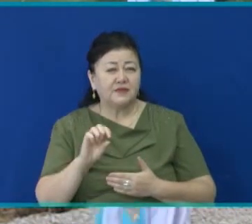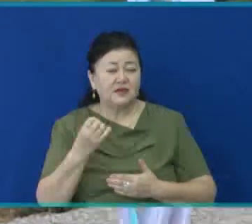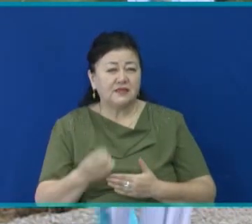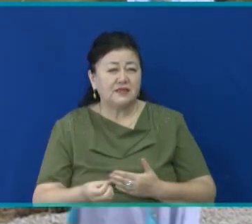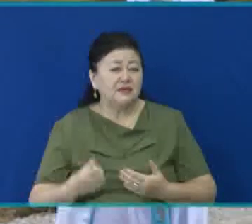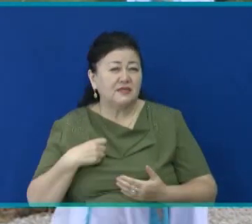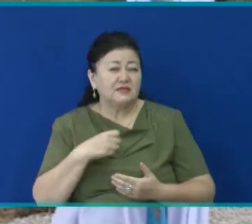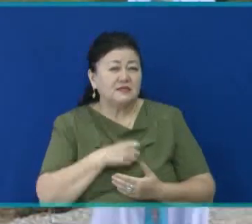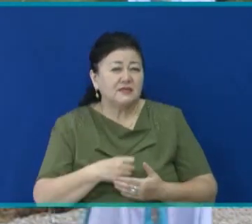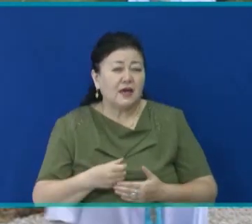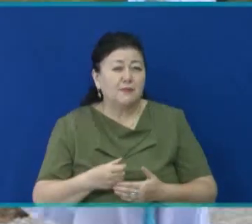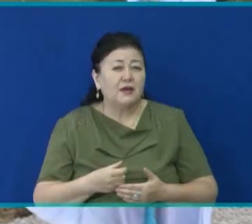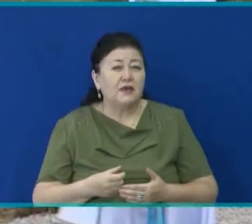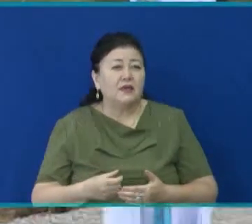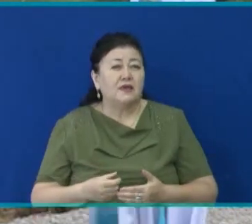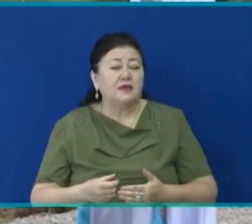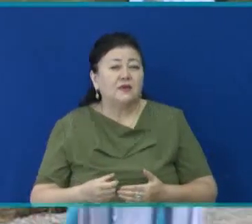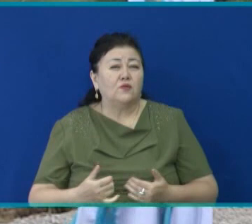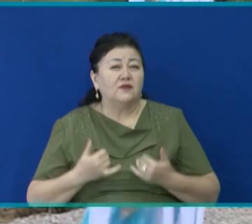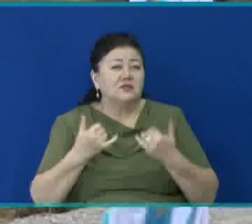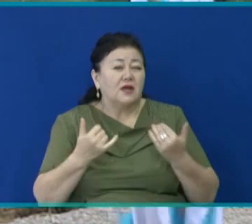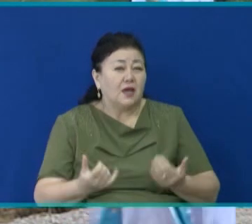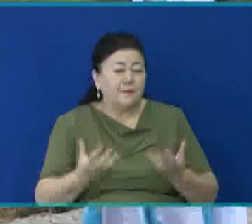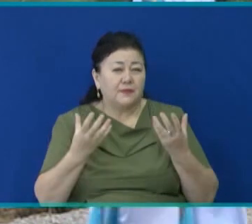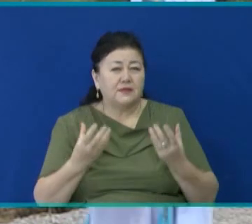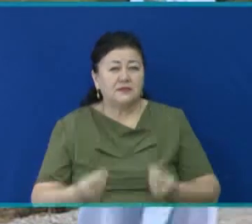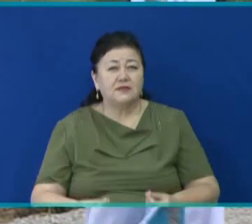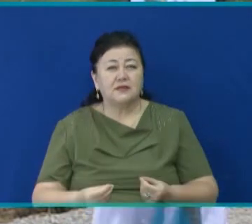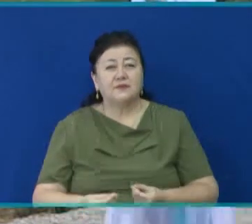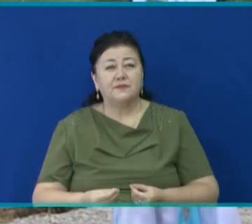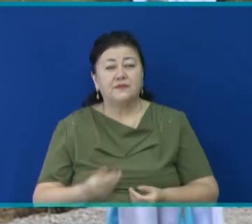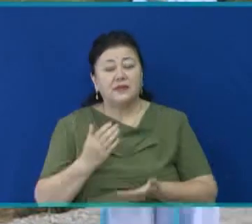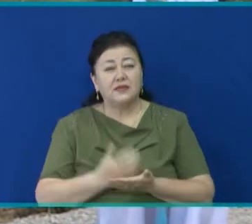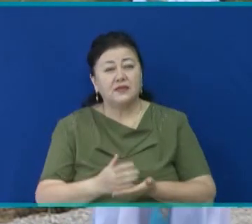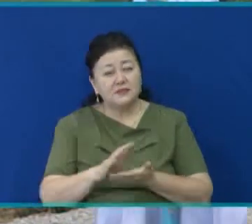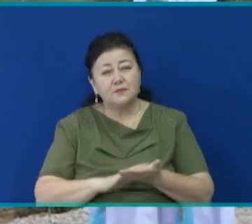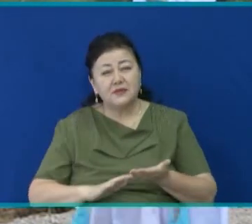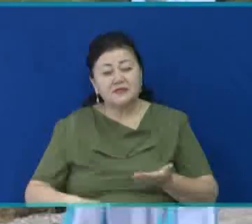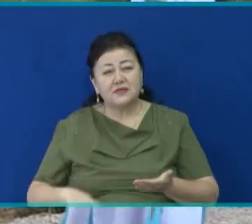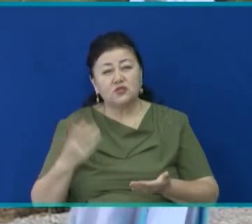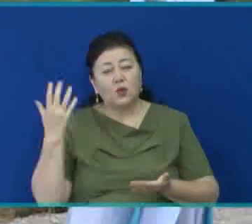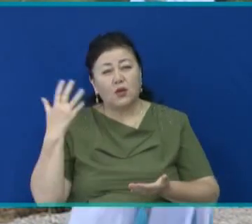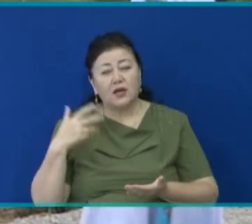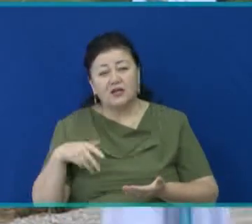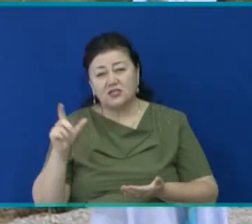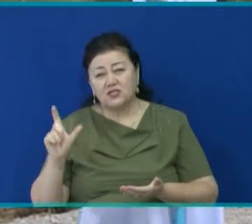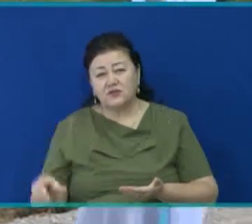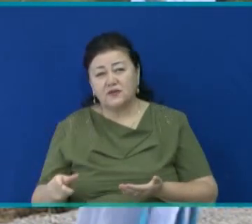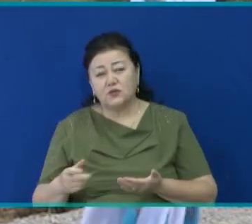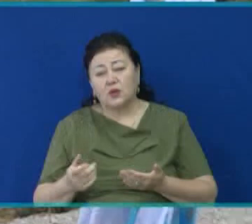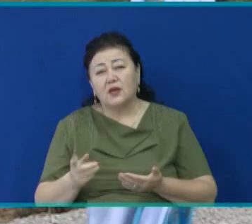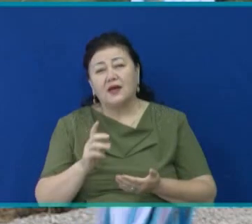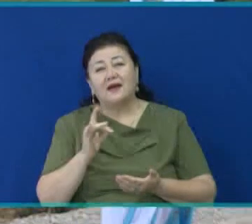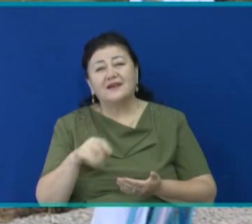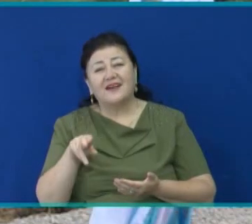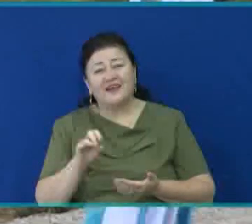самых гуманных, очень почитаемых дел. В хадисе у почитаемого пророка есть послание о том, что всякий, кто ради Всевышнего для нужд